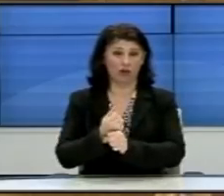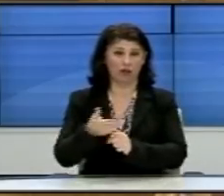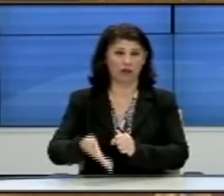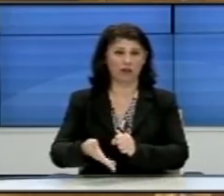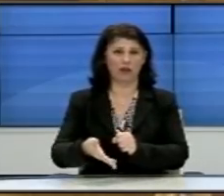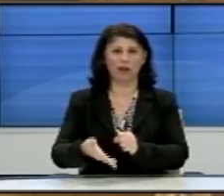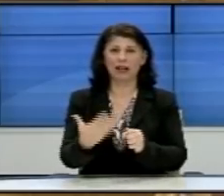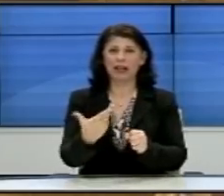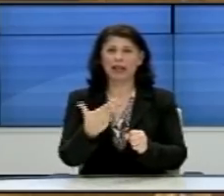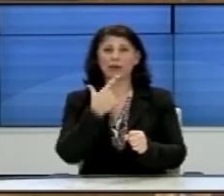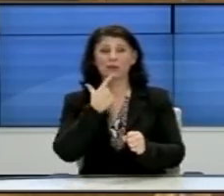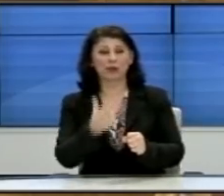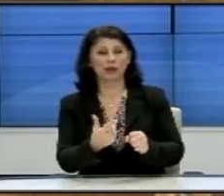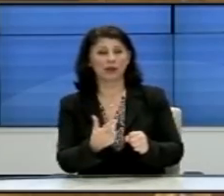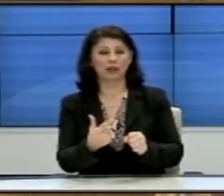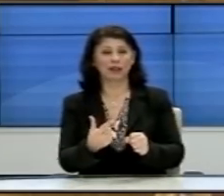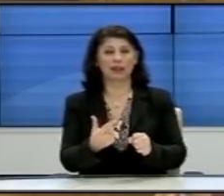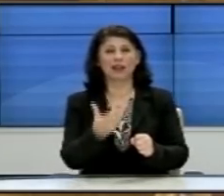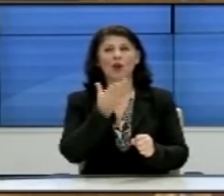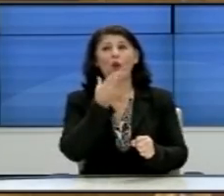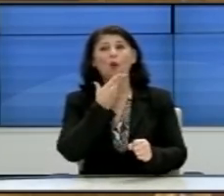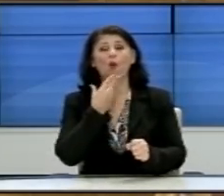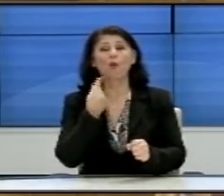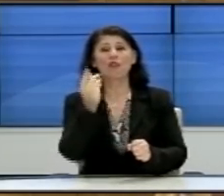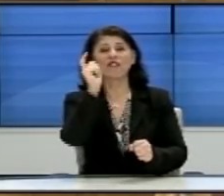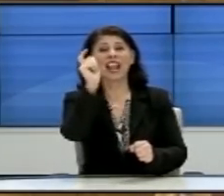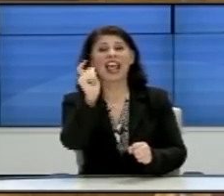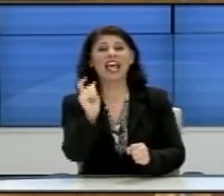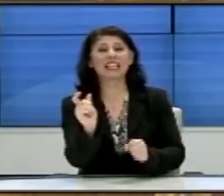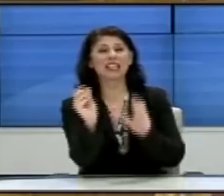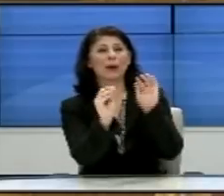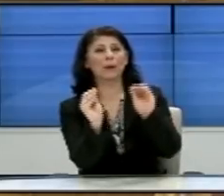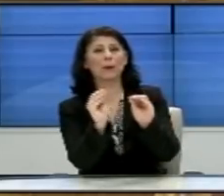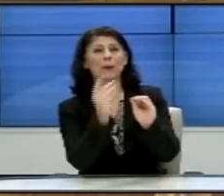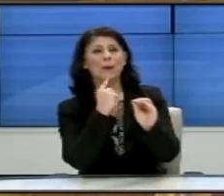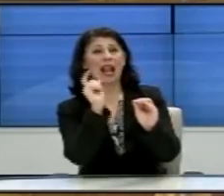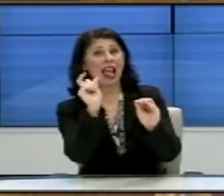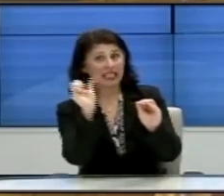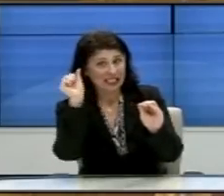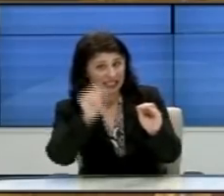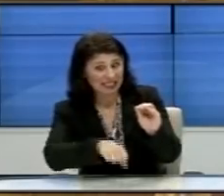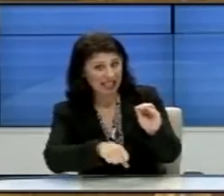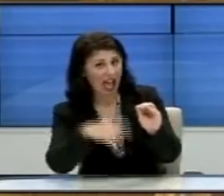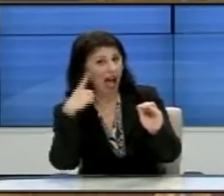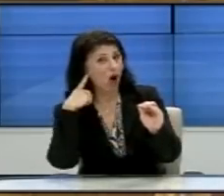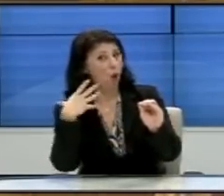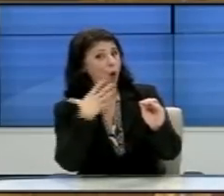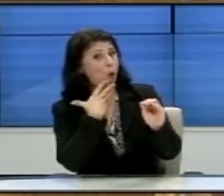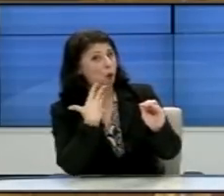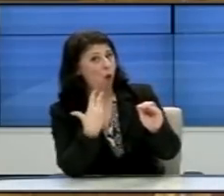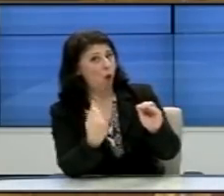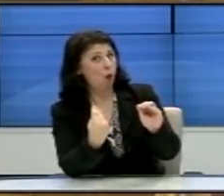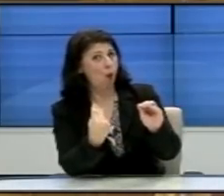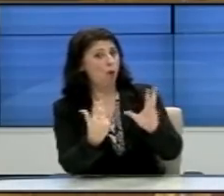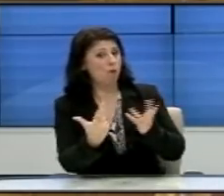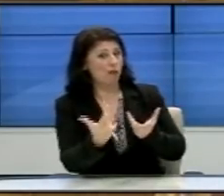το στολίζετε με έβηχες λεξούλες, λεξούλες που ακούγονται καλά στο αυτί. Το ζούμε, το ζει